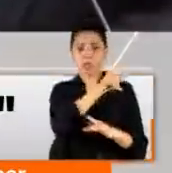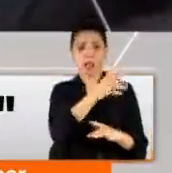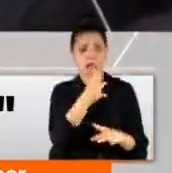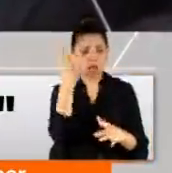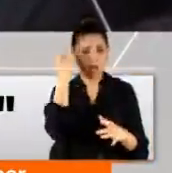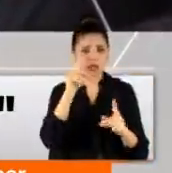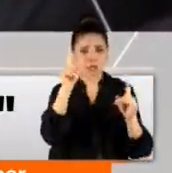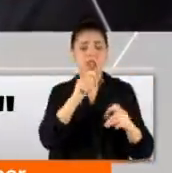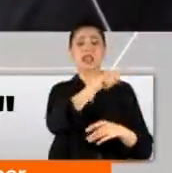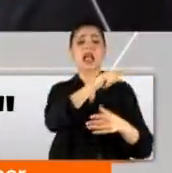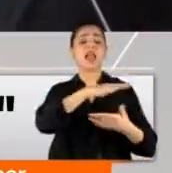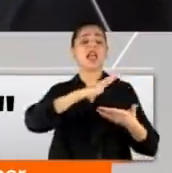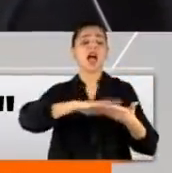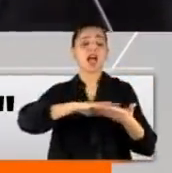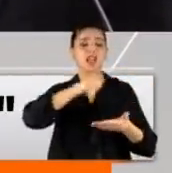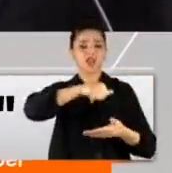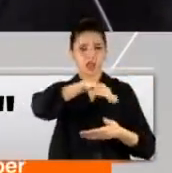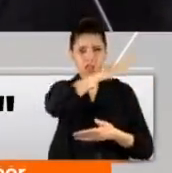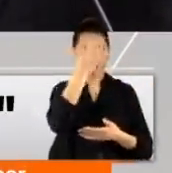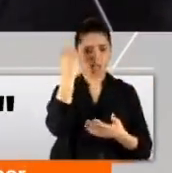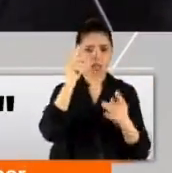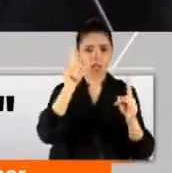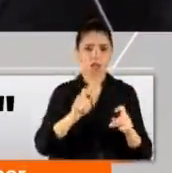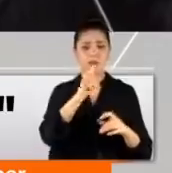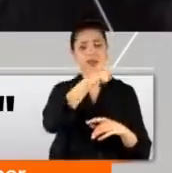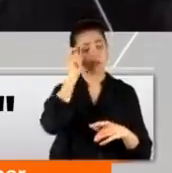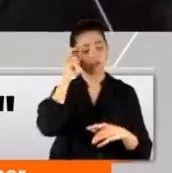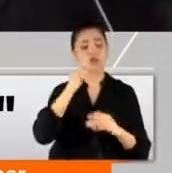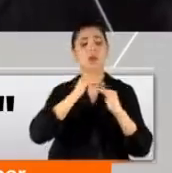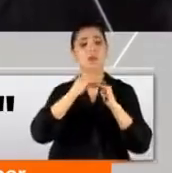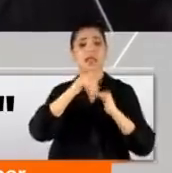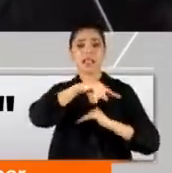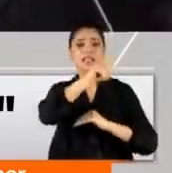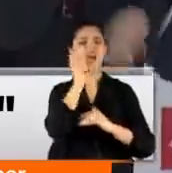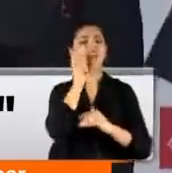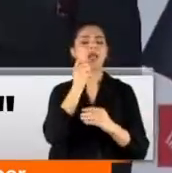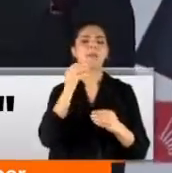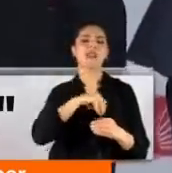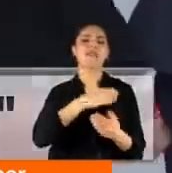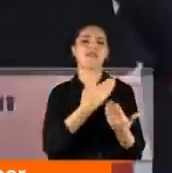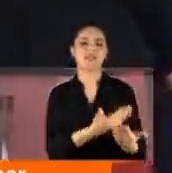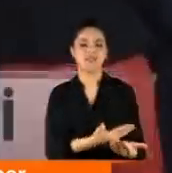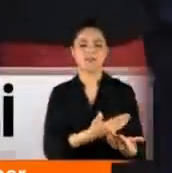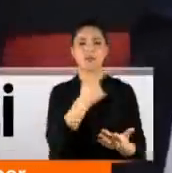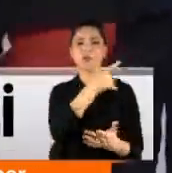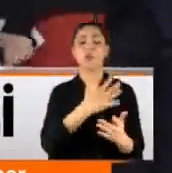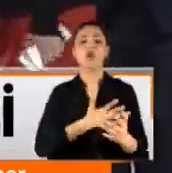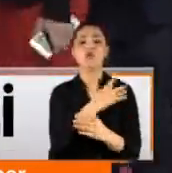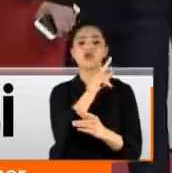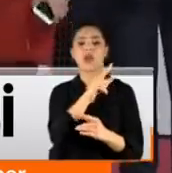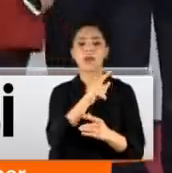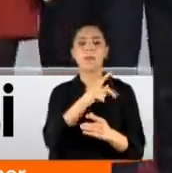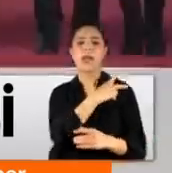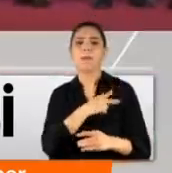yanındaki çantacıların bunlardan anlar mı? Kafa yorun da millet de sizi adam sansın. CHP'ye belediyecilik üzerinden